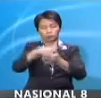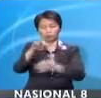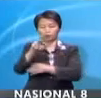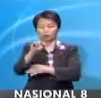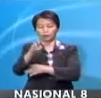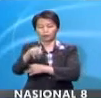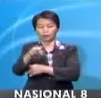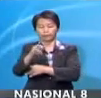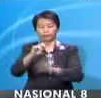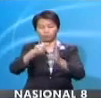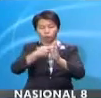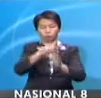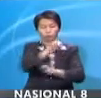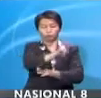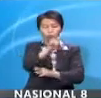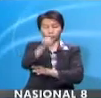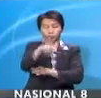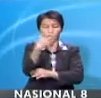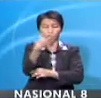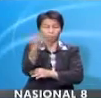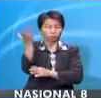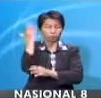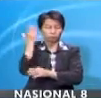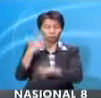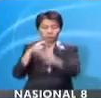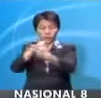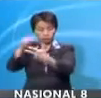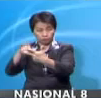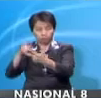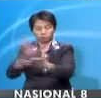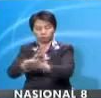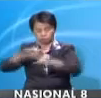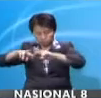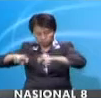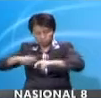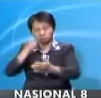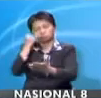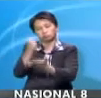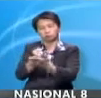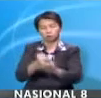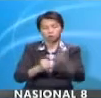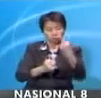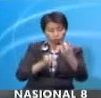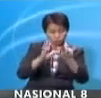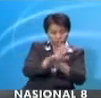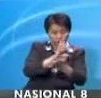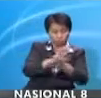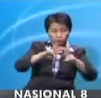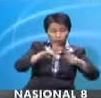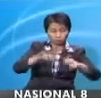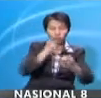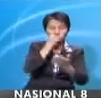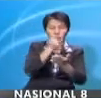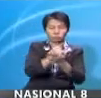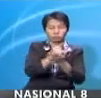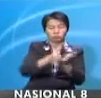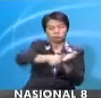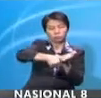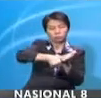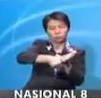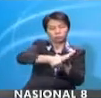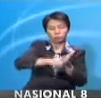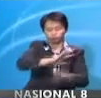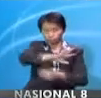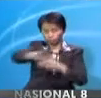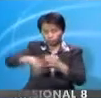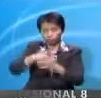yang bermula 22 April lalu. 3 daripadanya adalah kertas siasatan jenayah dan 2 kertas siasatan jenayah narkotik.